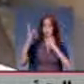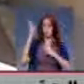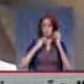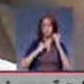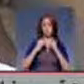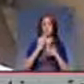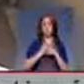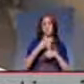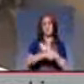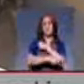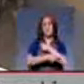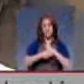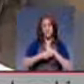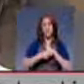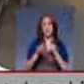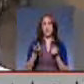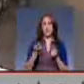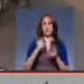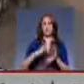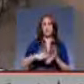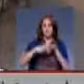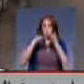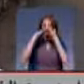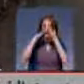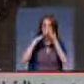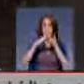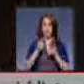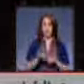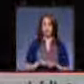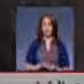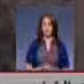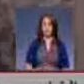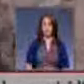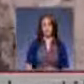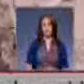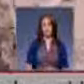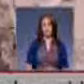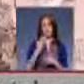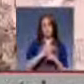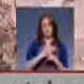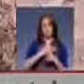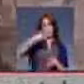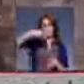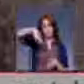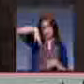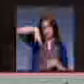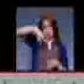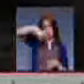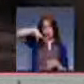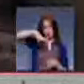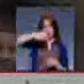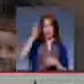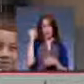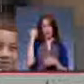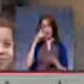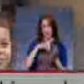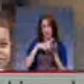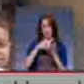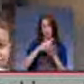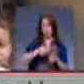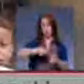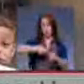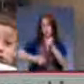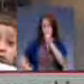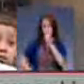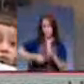للايتام والفقراء والمحتاجين في عرب ابو جنيدي، عشان الناس دي كانت بتشرب ميه الترمبات. واحنا ان شاء الله مستمرين في